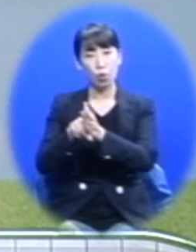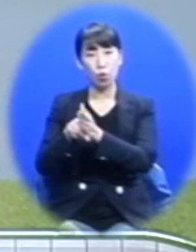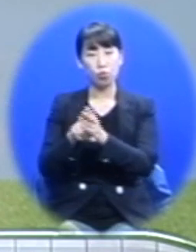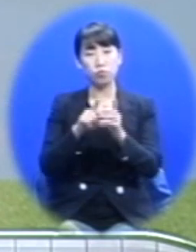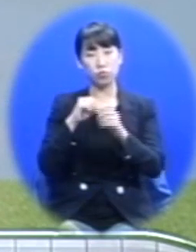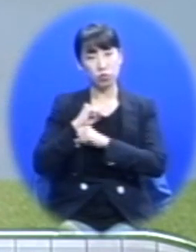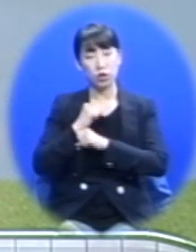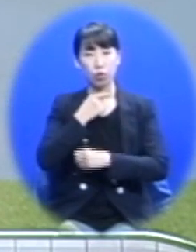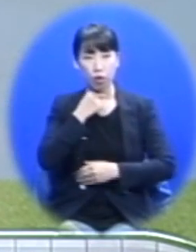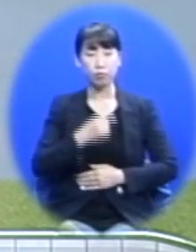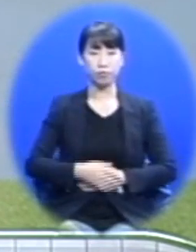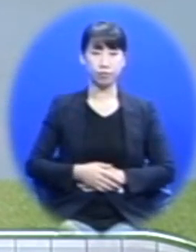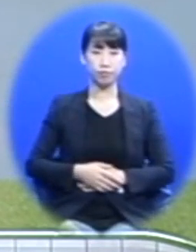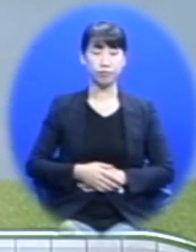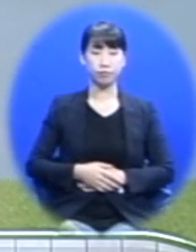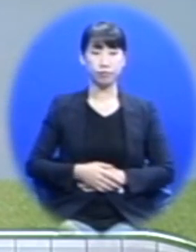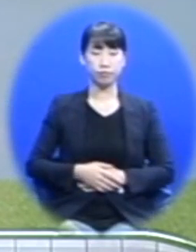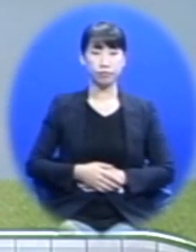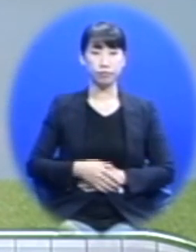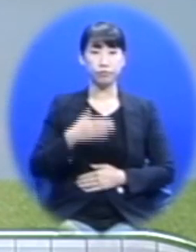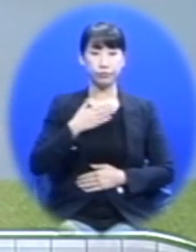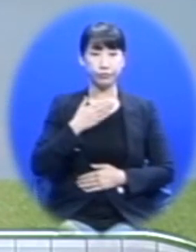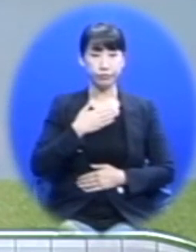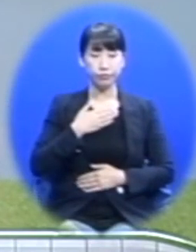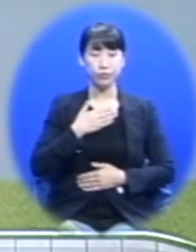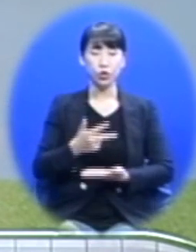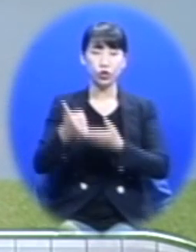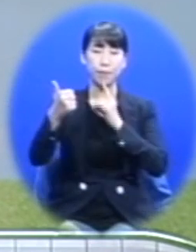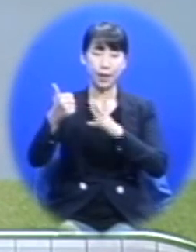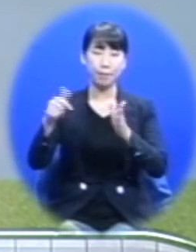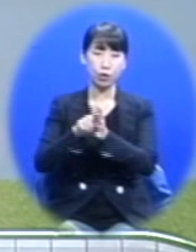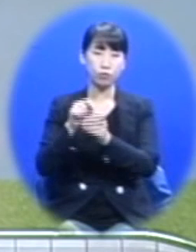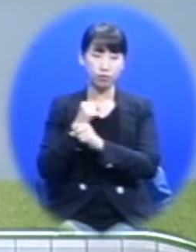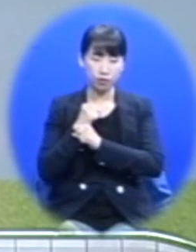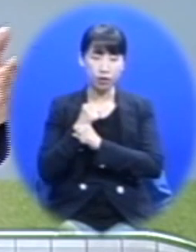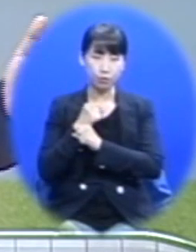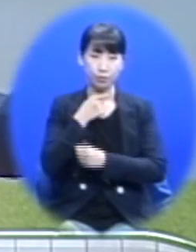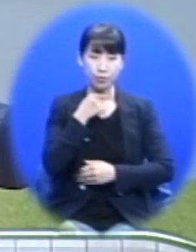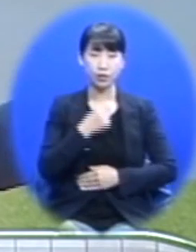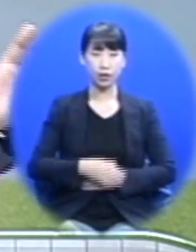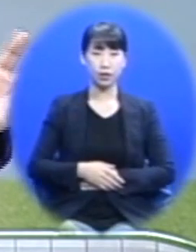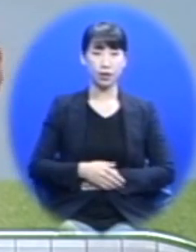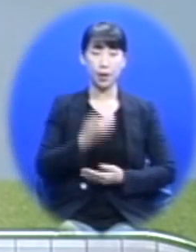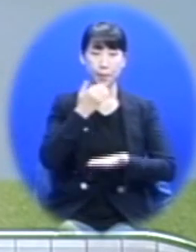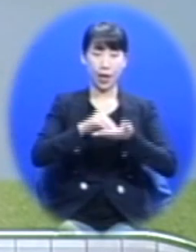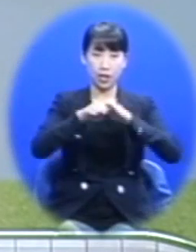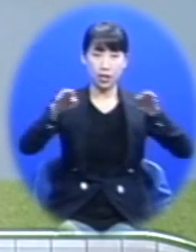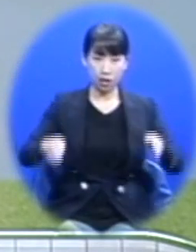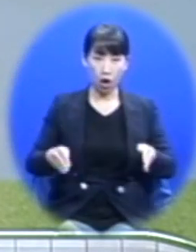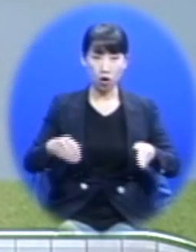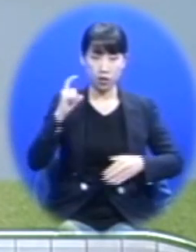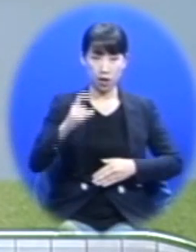무너뜨려 주십시오. 주님, 저는 정말 주님만 의지하렵니다. 정말 반석 위에 저를 세워주시기